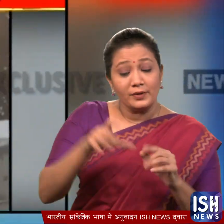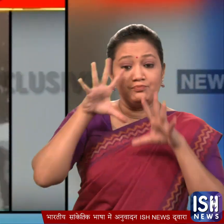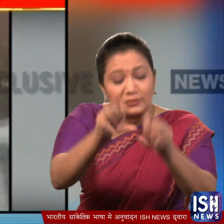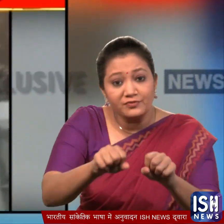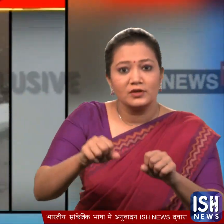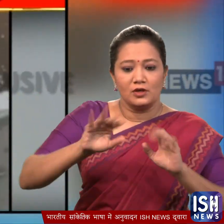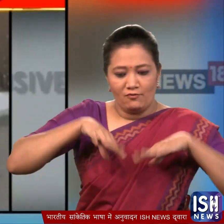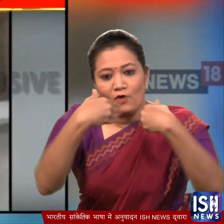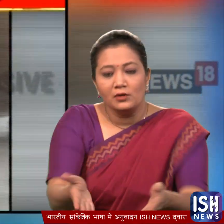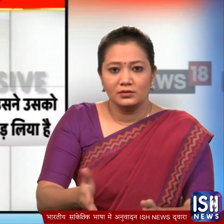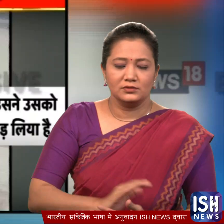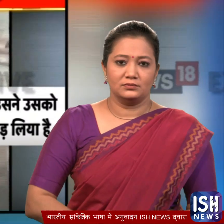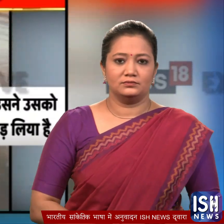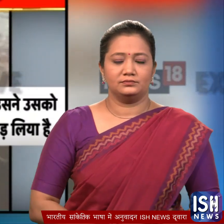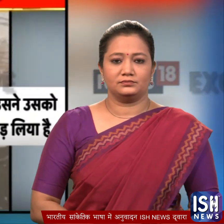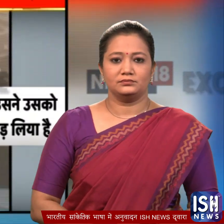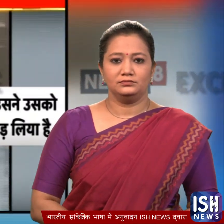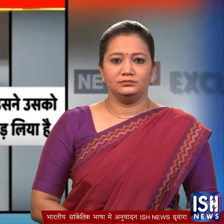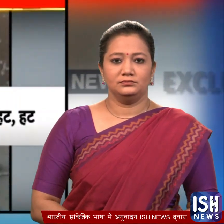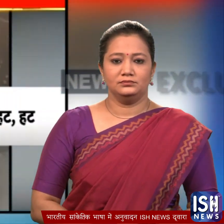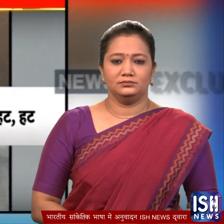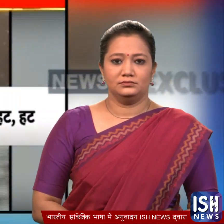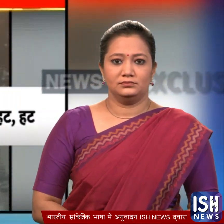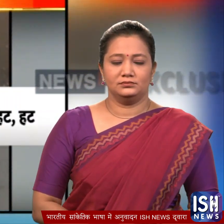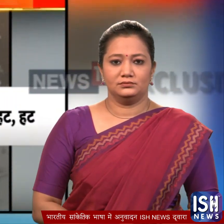हमला कर दिया, जिससे वो जमीन पर गिर गया।